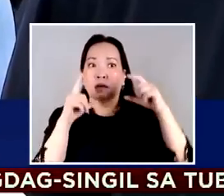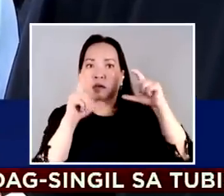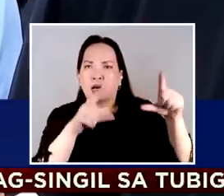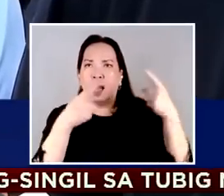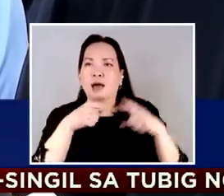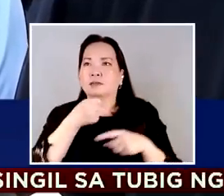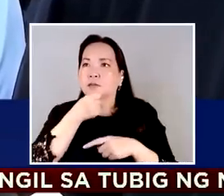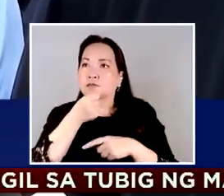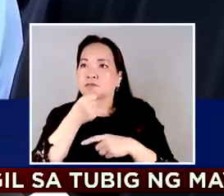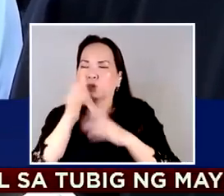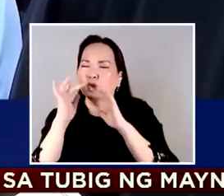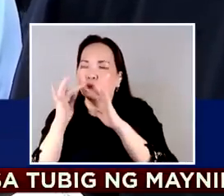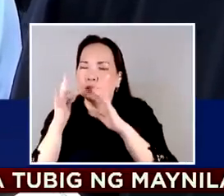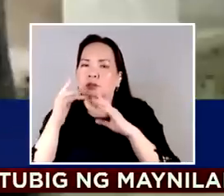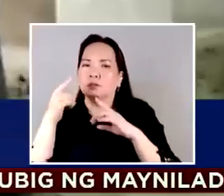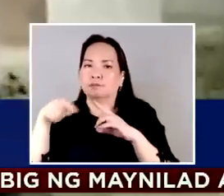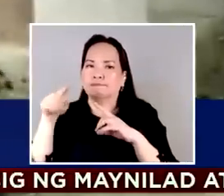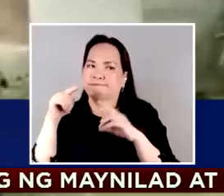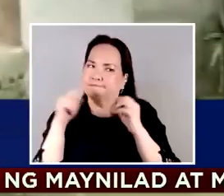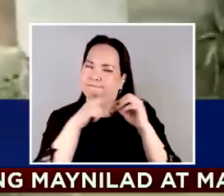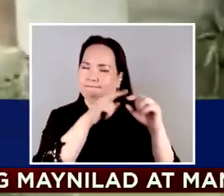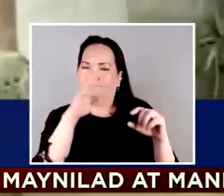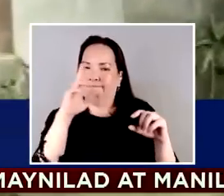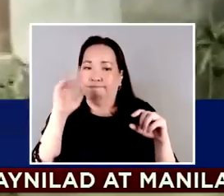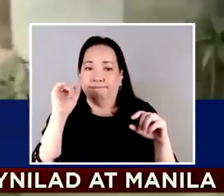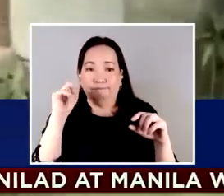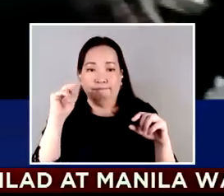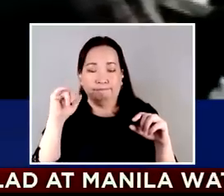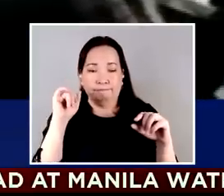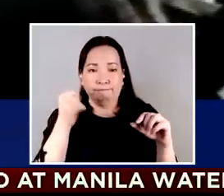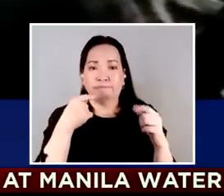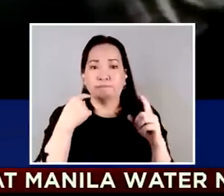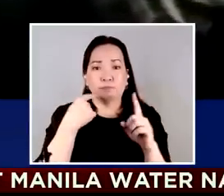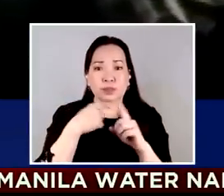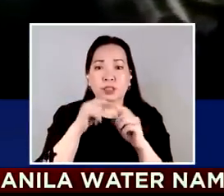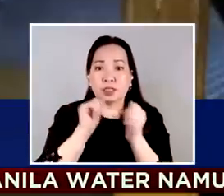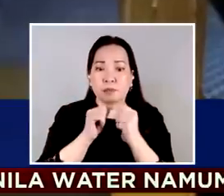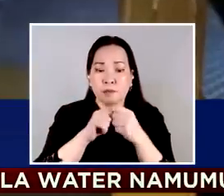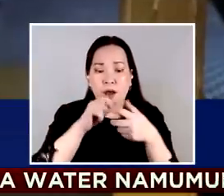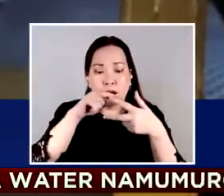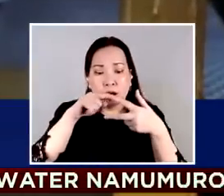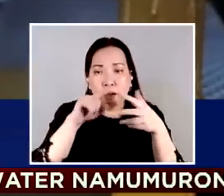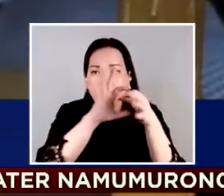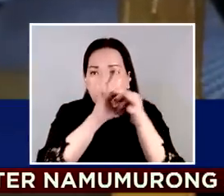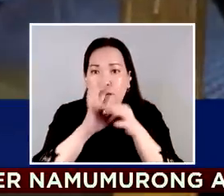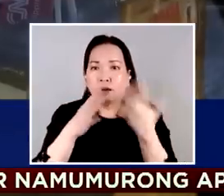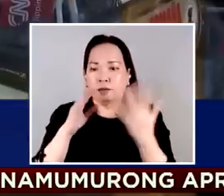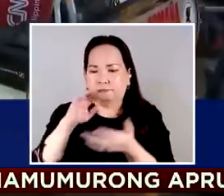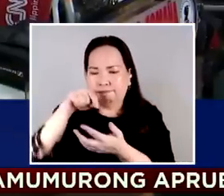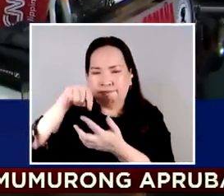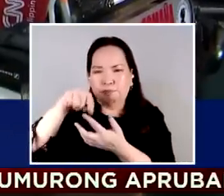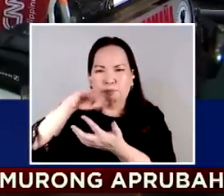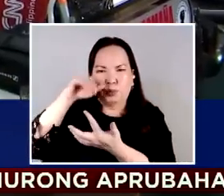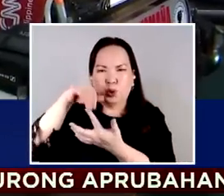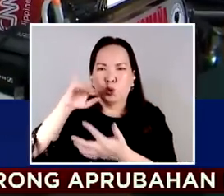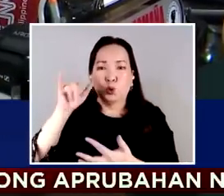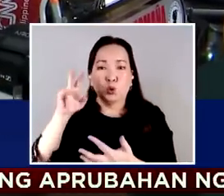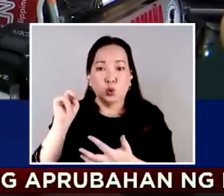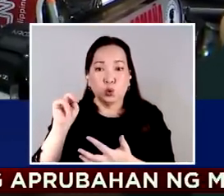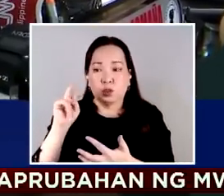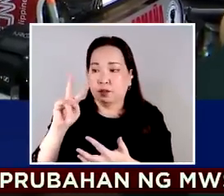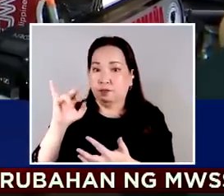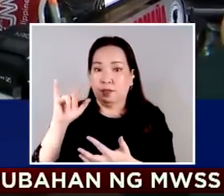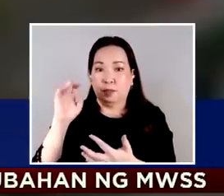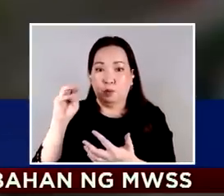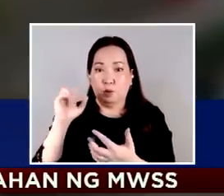Kasama rin sa kasong kinakaharap ni Bantag ang pagpatay sa sinasabing middleman sa krimen, si Jun Villamor. Ayon sa kapitan ng